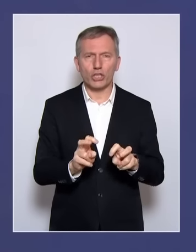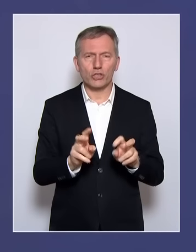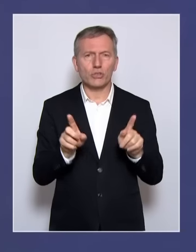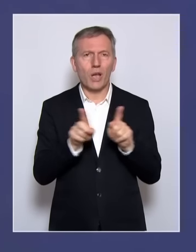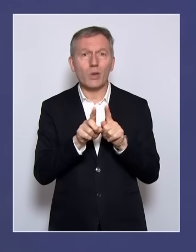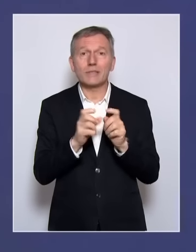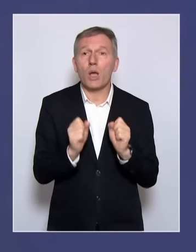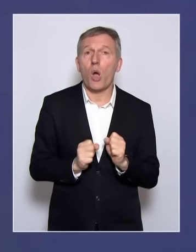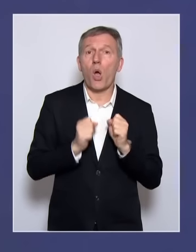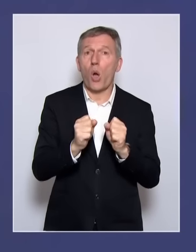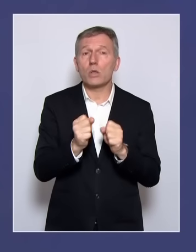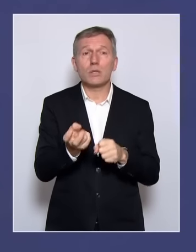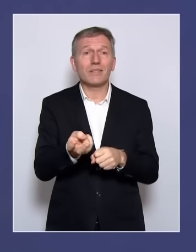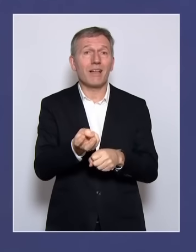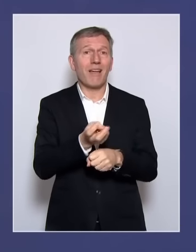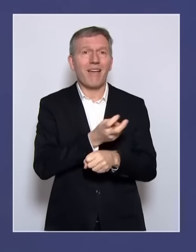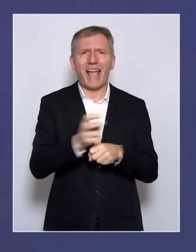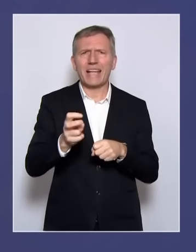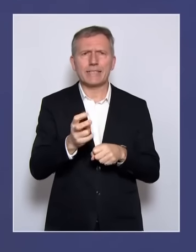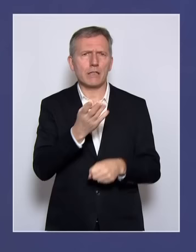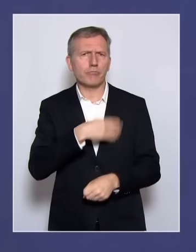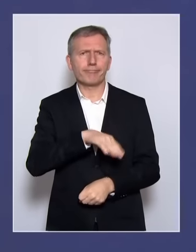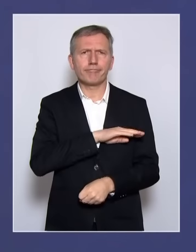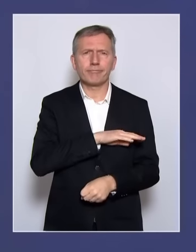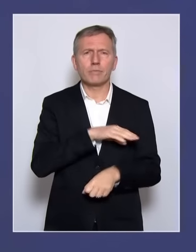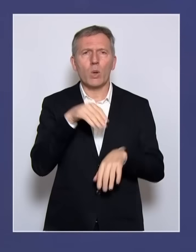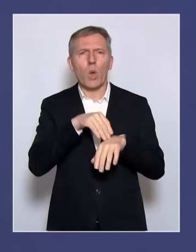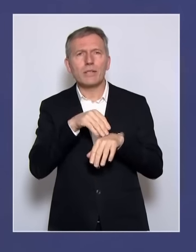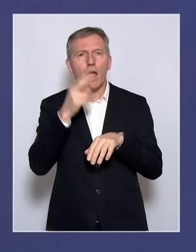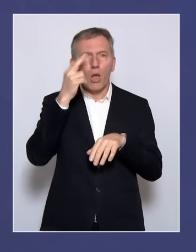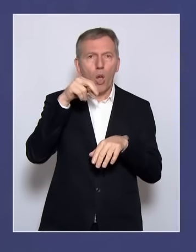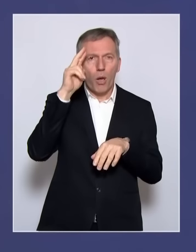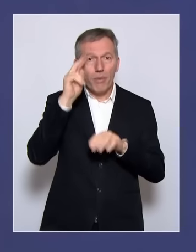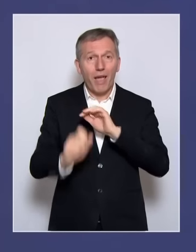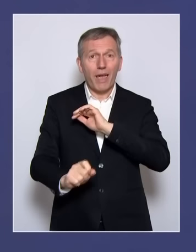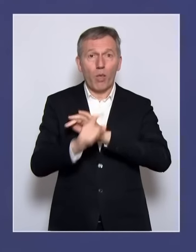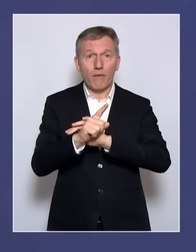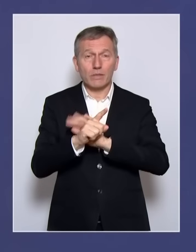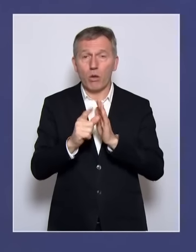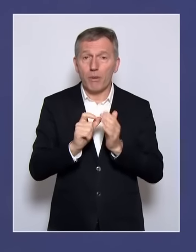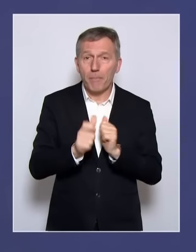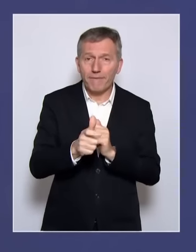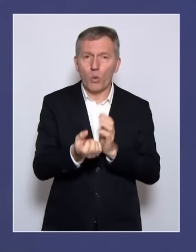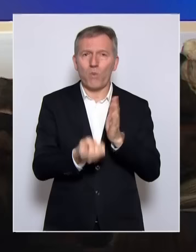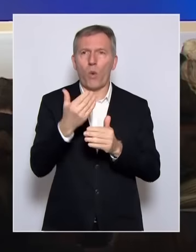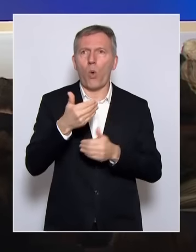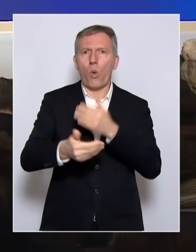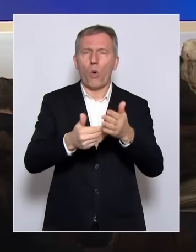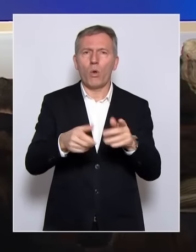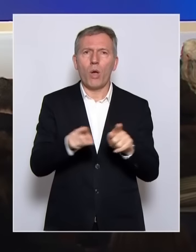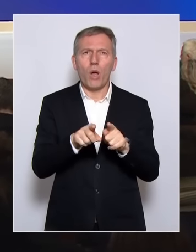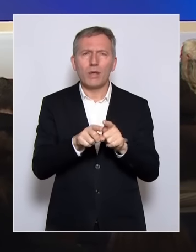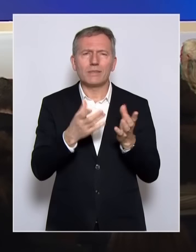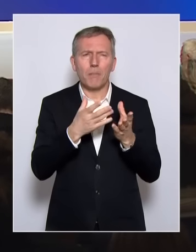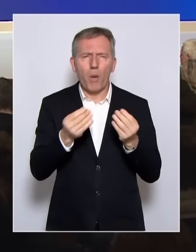aussi oser à nouveau des prises de risques. Le Conseil européen de l'innovation a permis justement de franchir des nouveaux caps ces dernières années, mais on doit